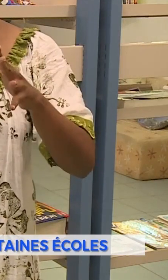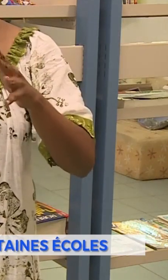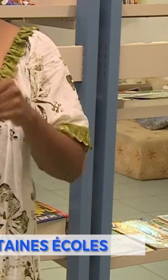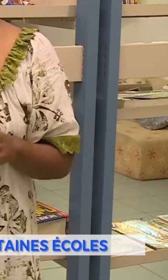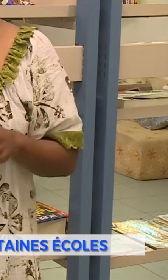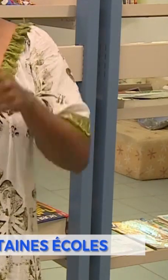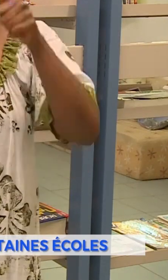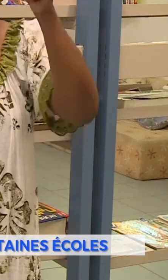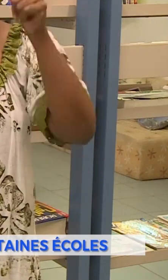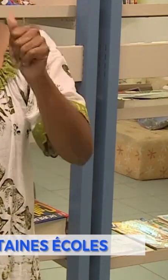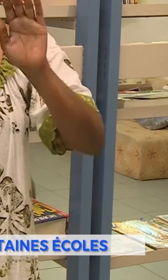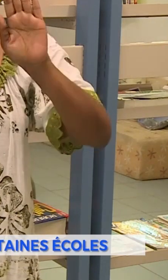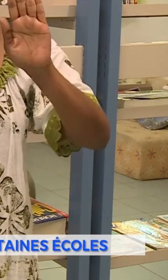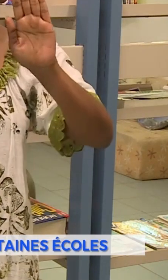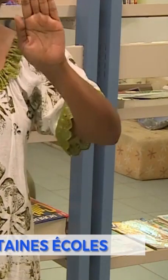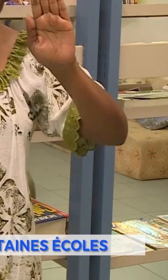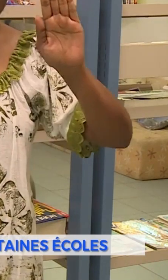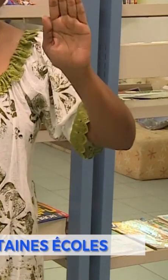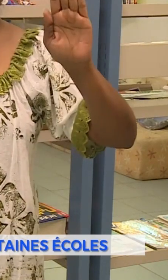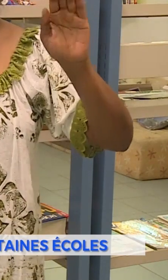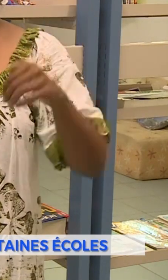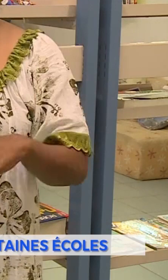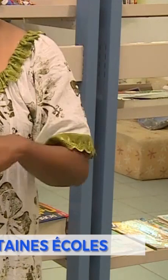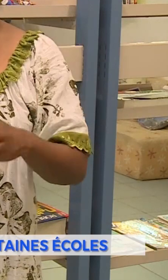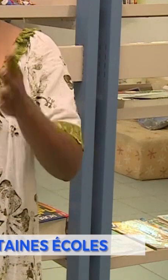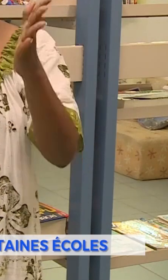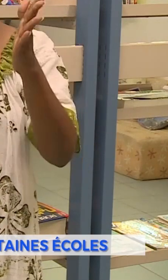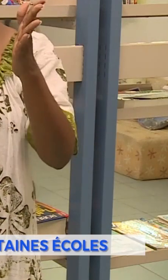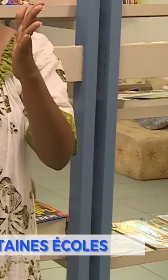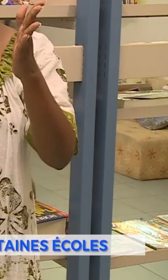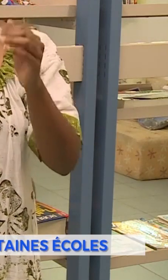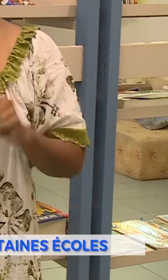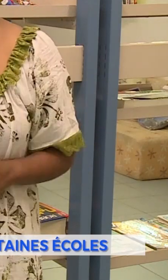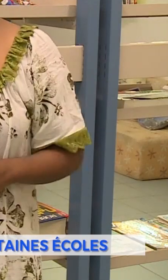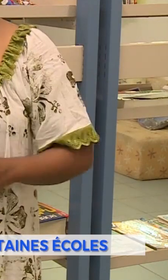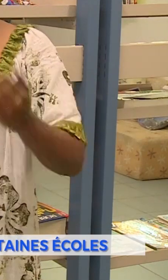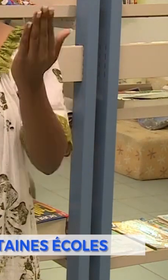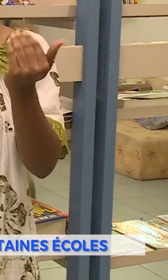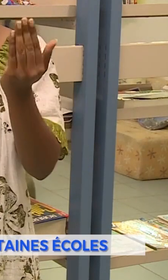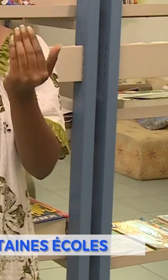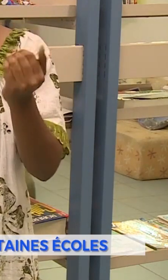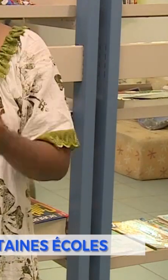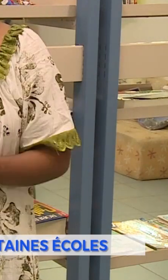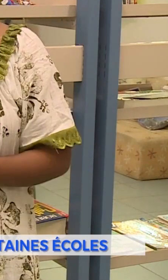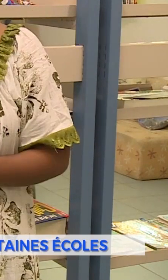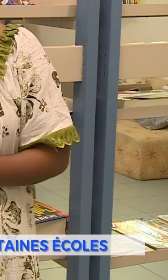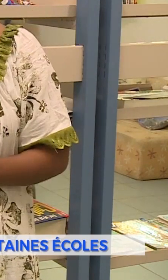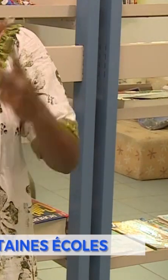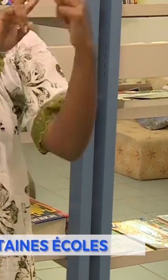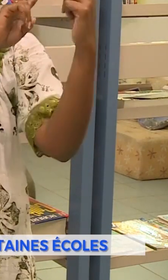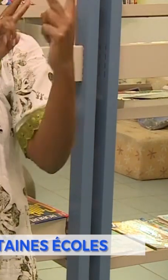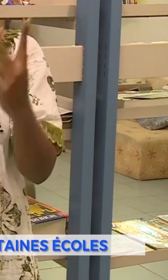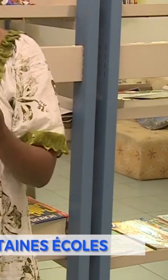Donc je dispose les affiches en langue des signes, hein, bien sûr, c'est mieux. Ensuite,